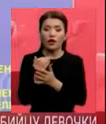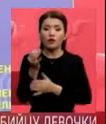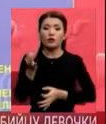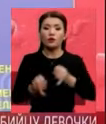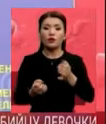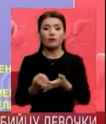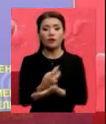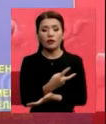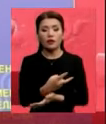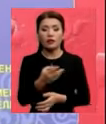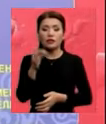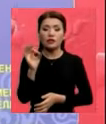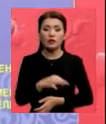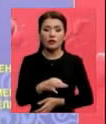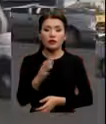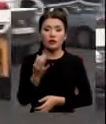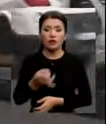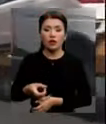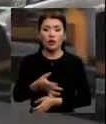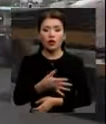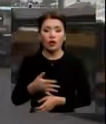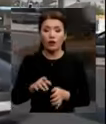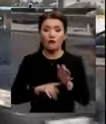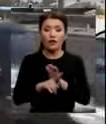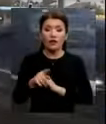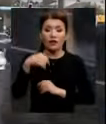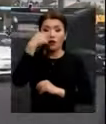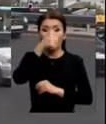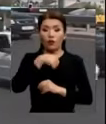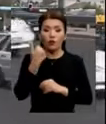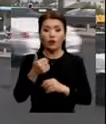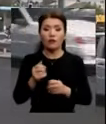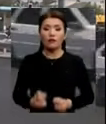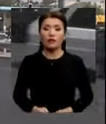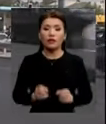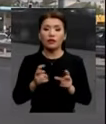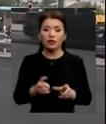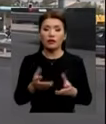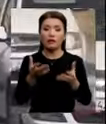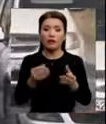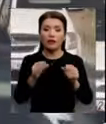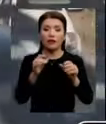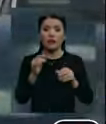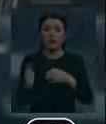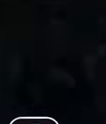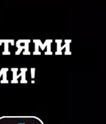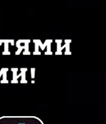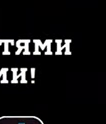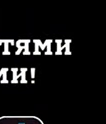отстранил от должности судью Сарыагашевского района, который в начале этого года вынес преступнику слишком мягкий приговор.